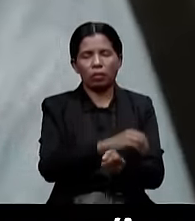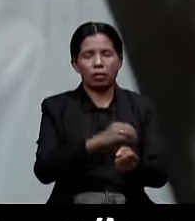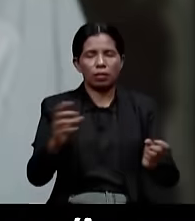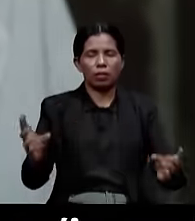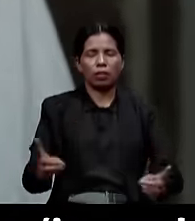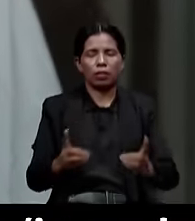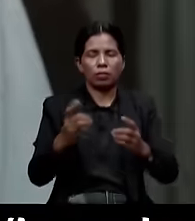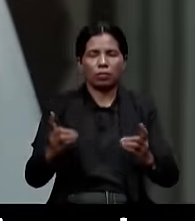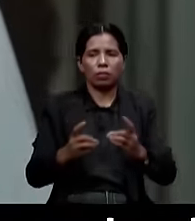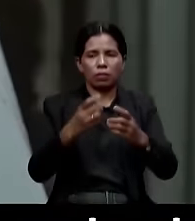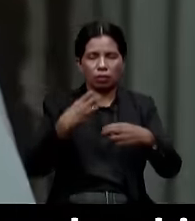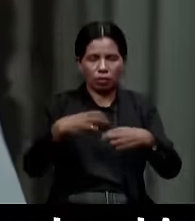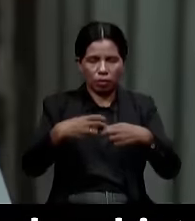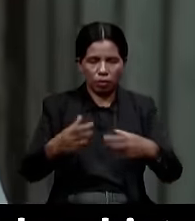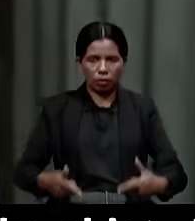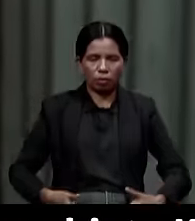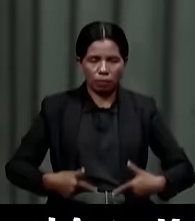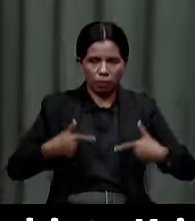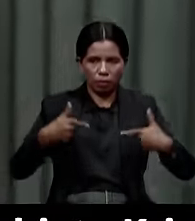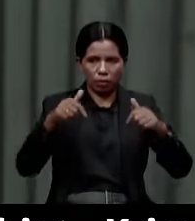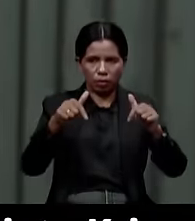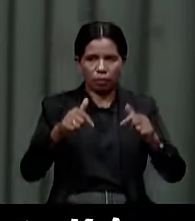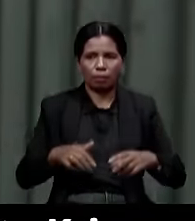enfrenta dificuldade moris ne.